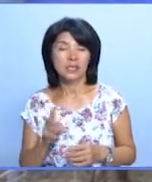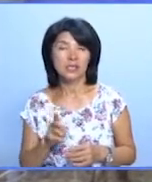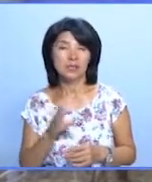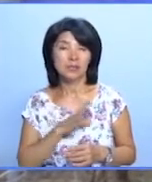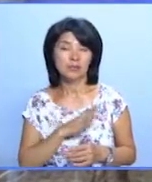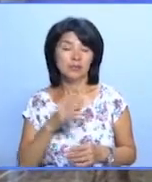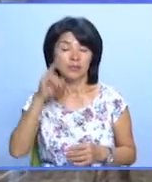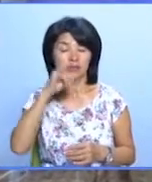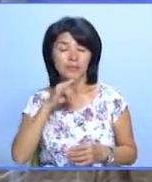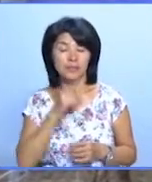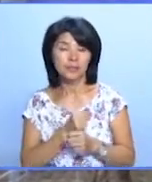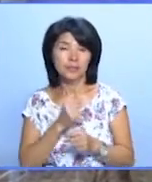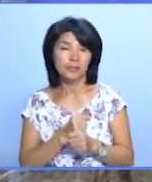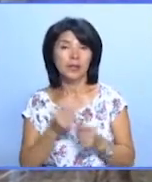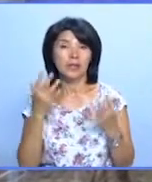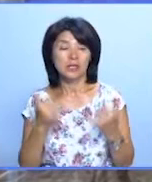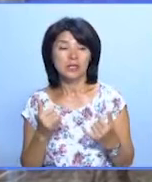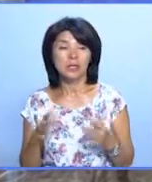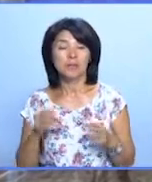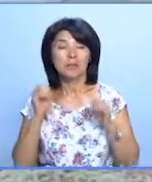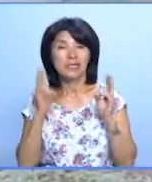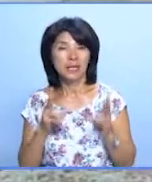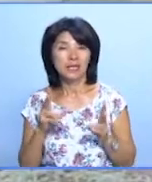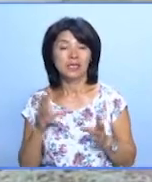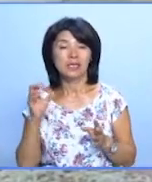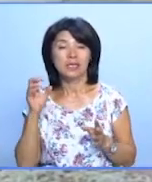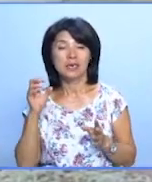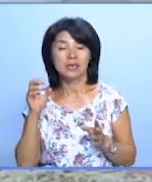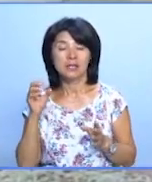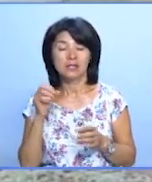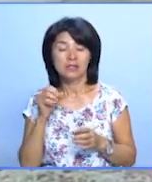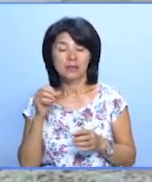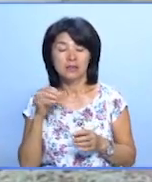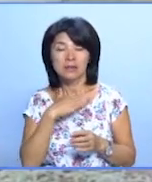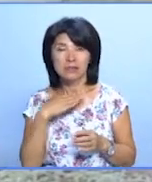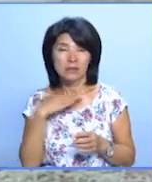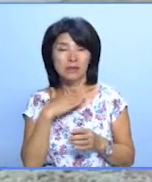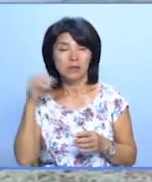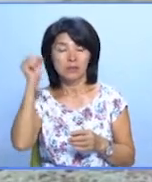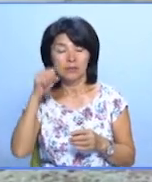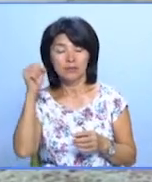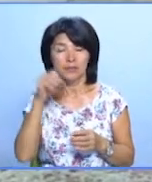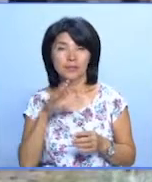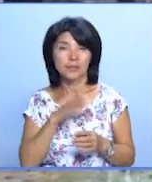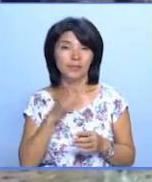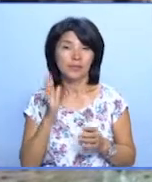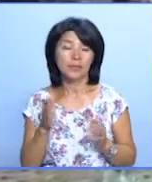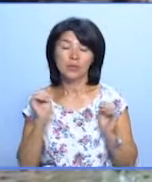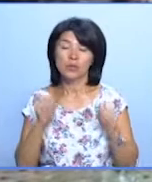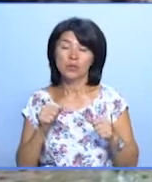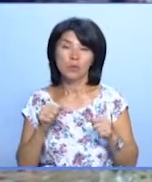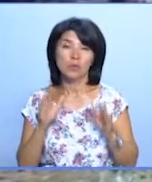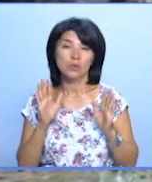ретте Павлодарда арнайы мал сою орындары бекітілген болатын. Айта кетерлігі, ол жерге онлайн тапсырысты орындайтын адамдарға ғана кіруге рұқсат